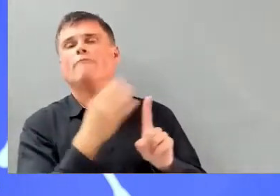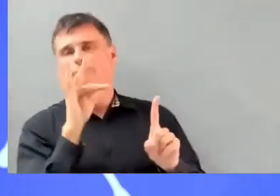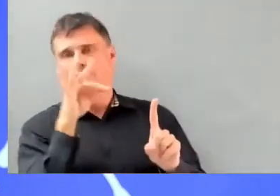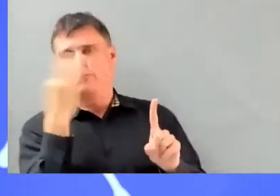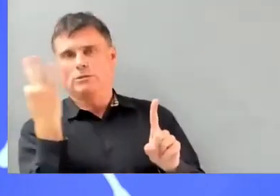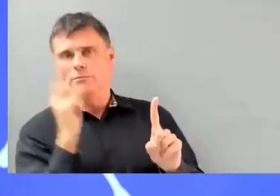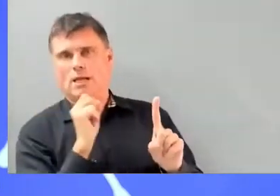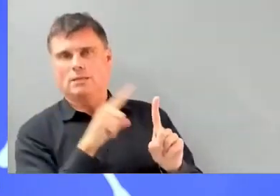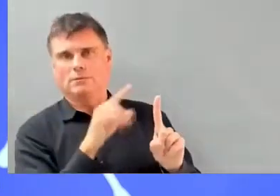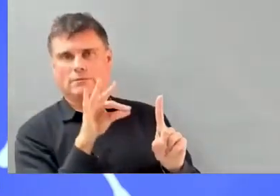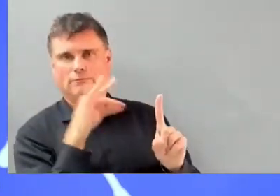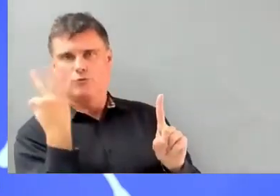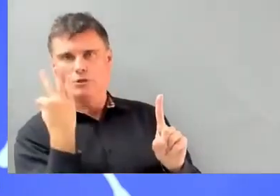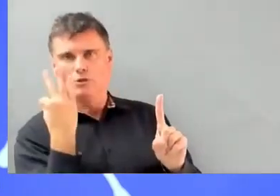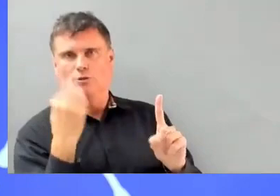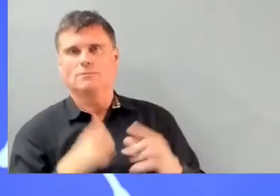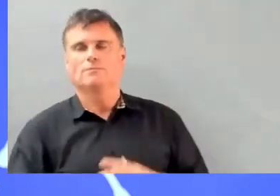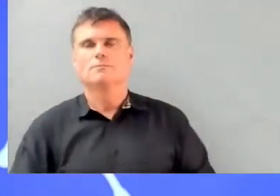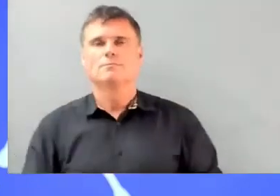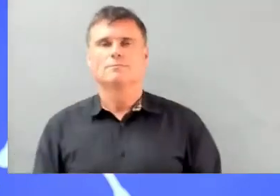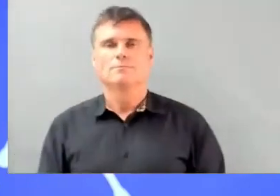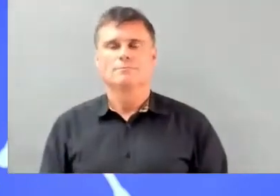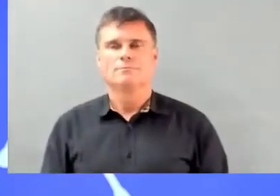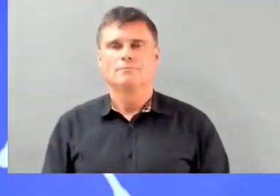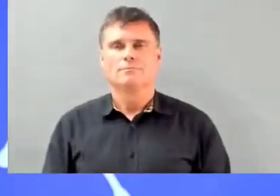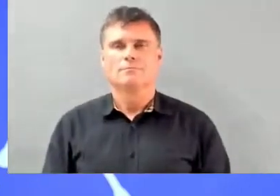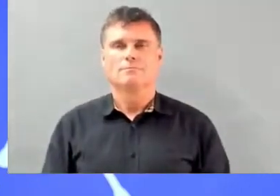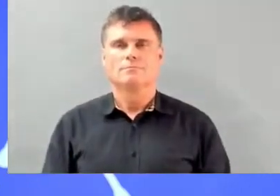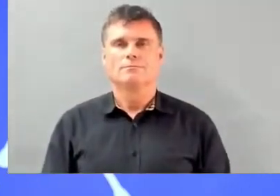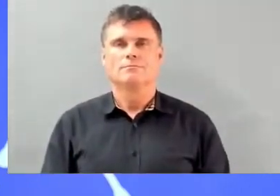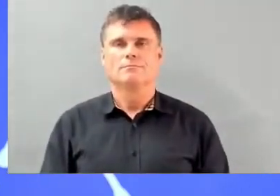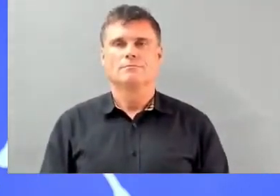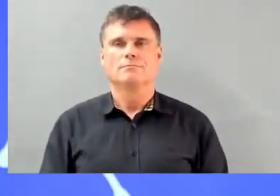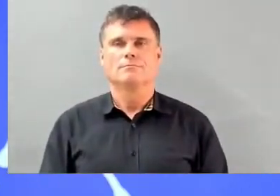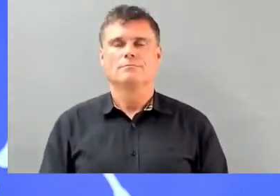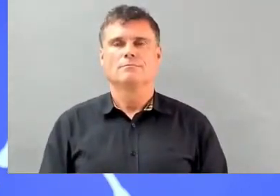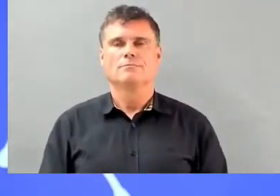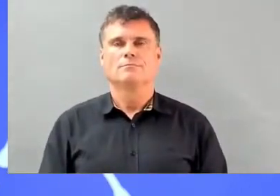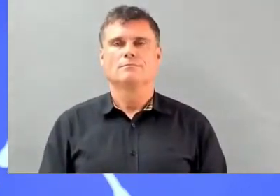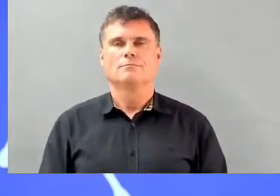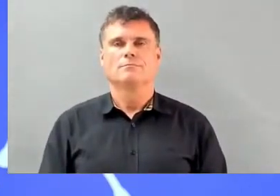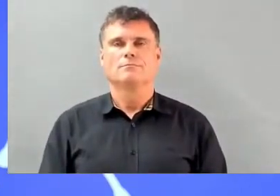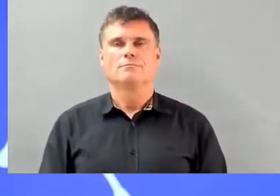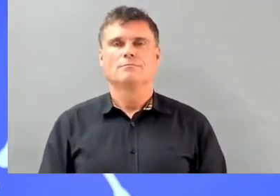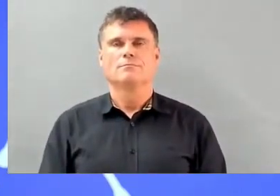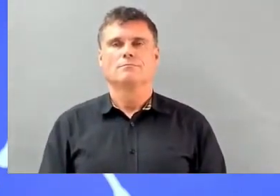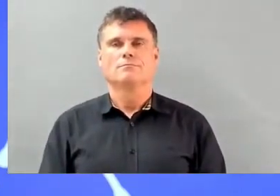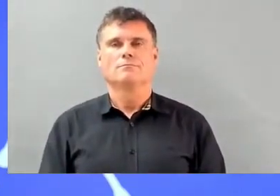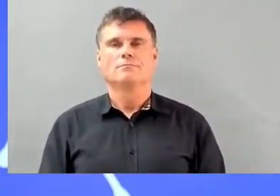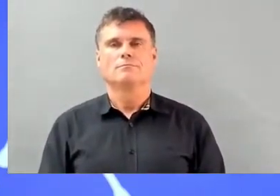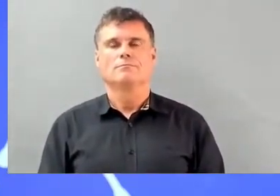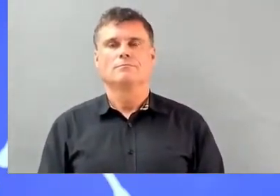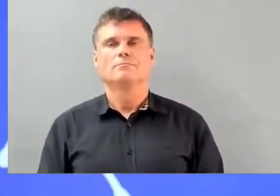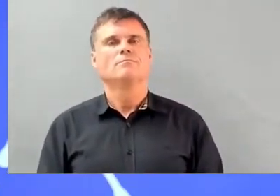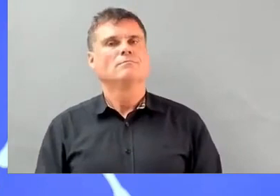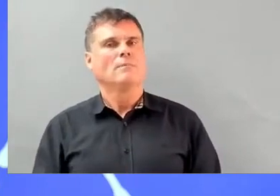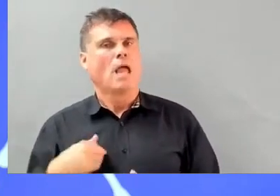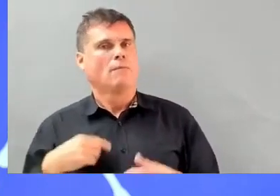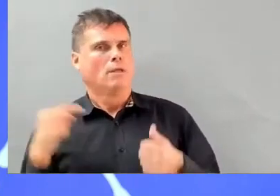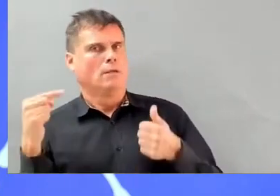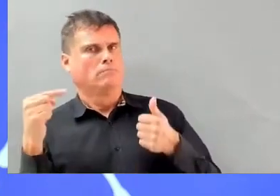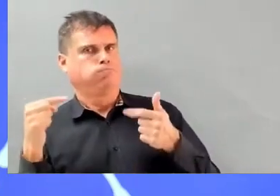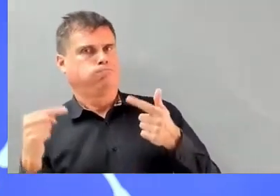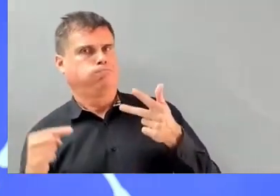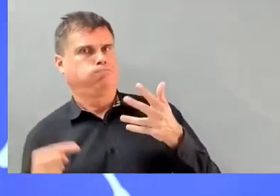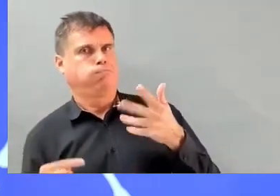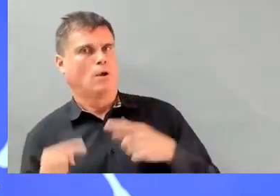je me demandais, pour les autres professionnels de la santé, comme des infirmières, des préposés, etc., est-ce qu'on va aussi aller faire